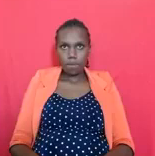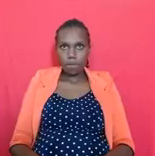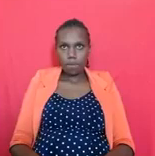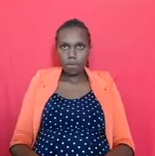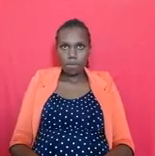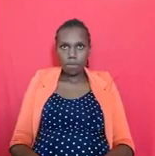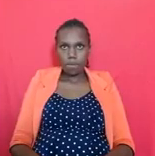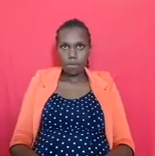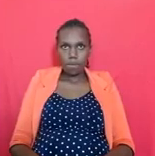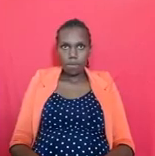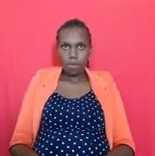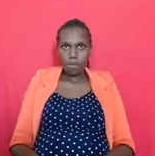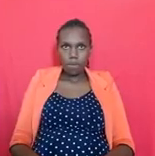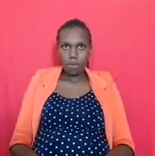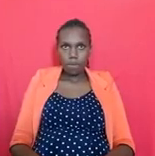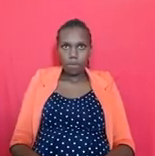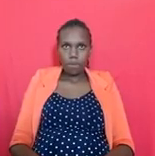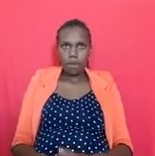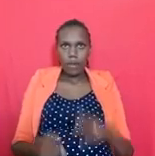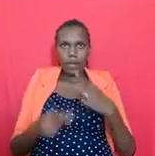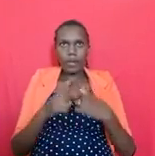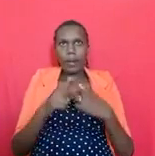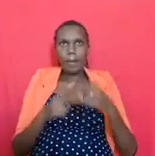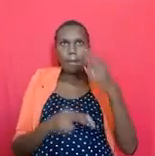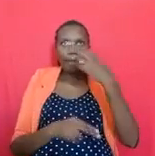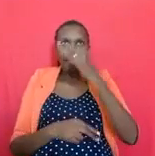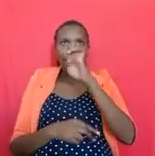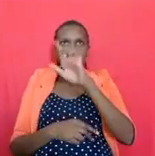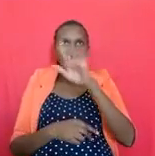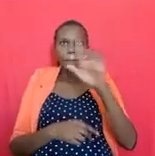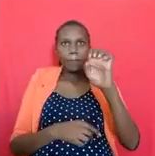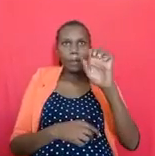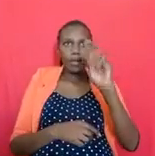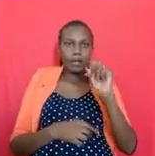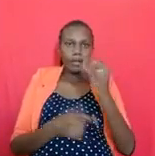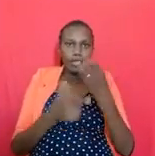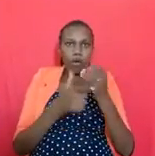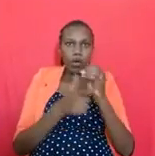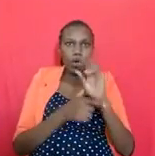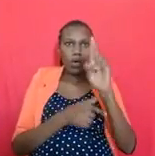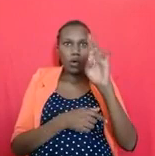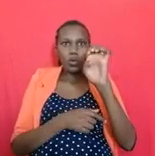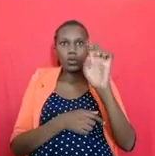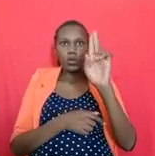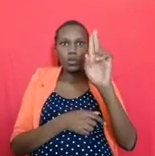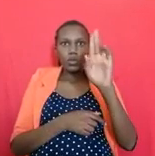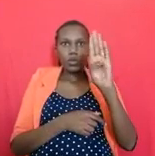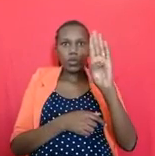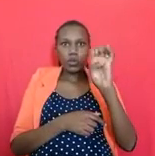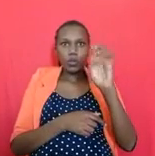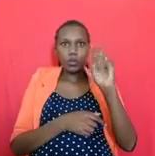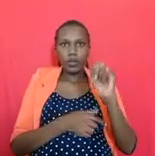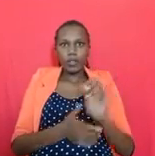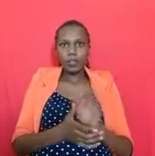Wadike Helen Mbugwa, kana wadike Ruben Chege.